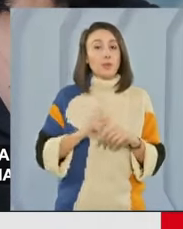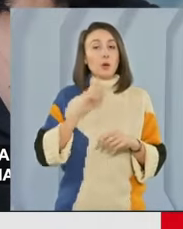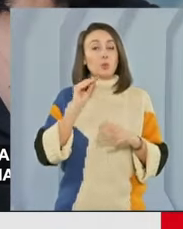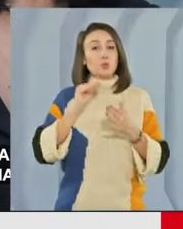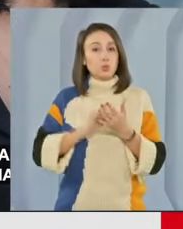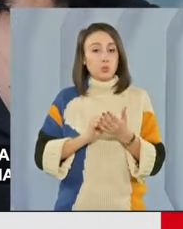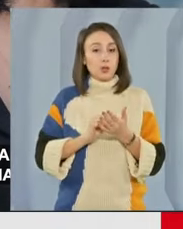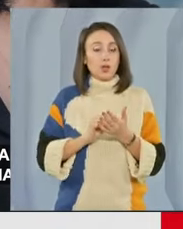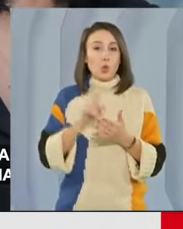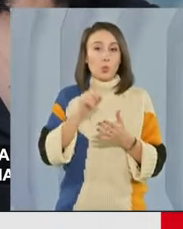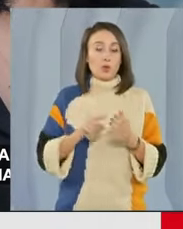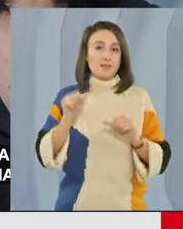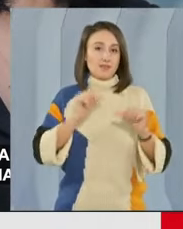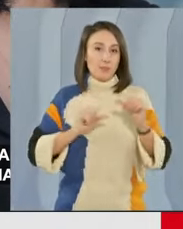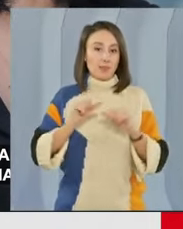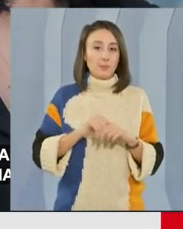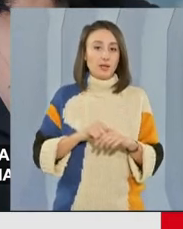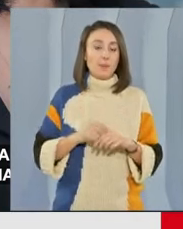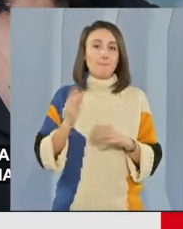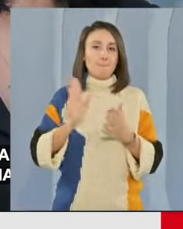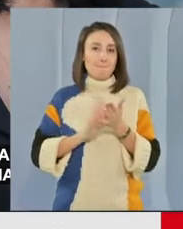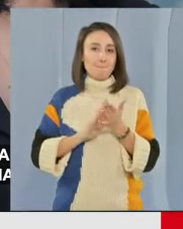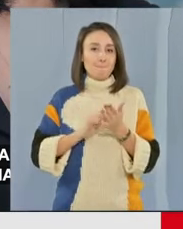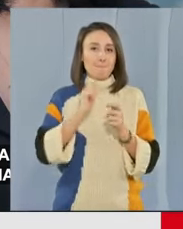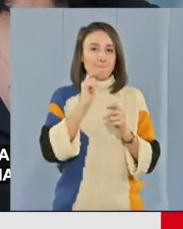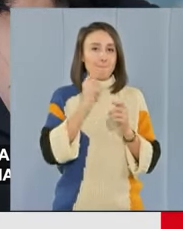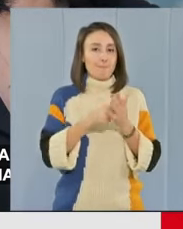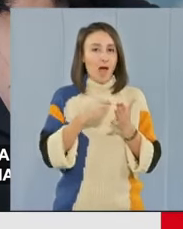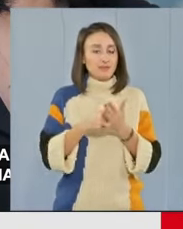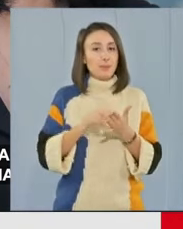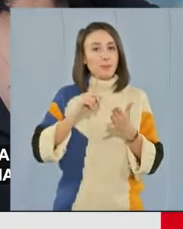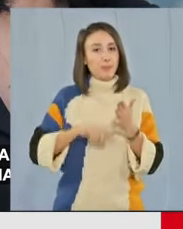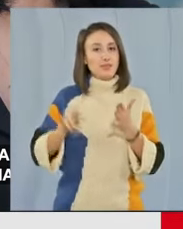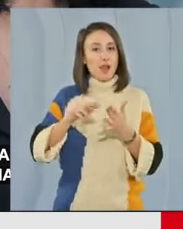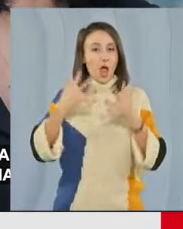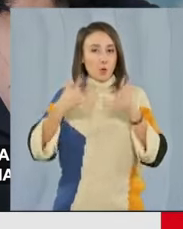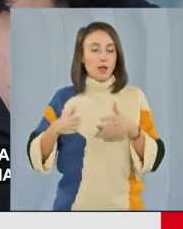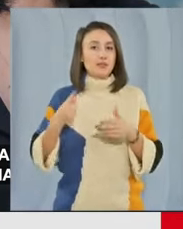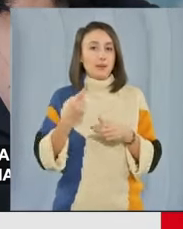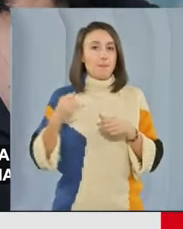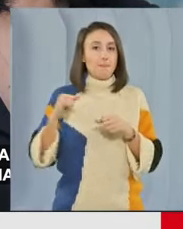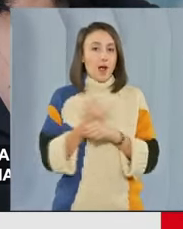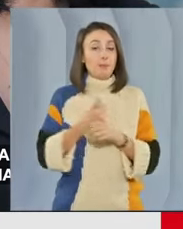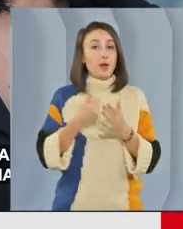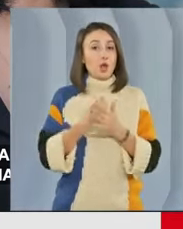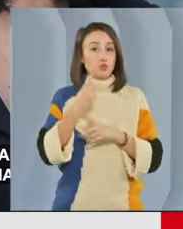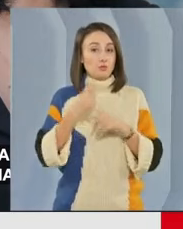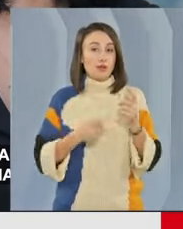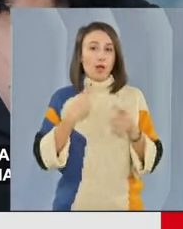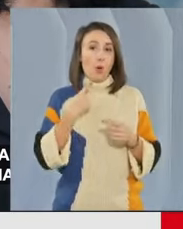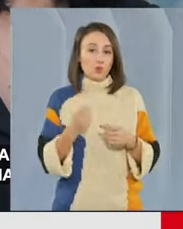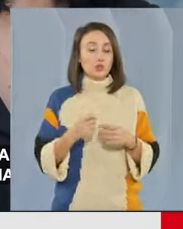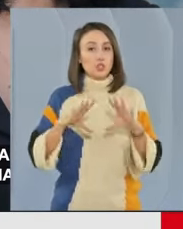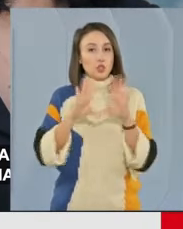punerea în luna septembrie în plata pensiilor recalculate. Din mai până la jumătatea lui